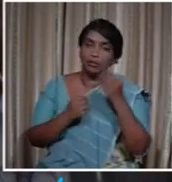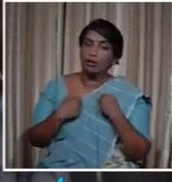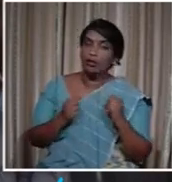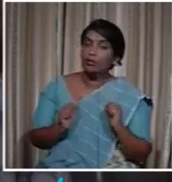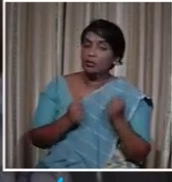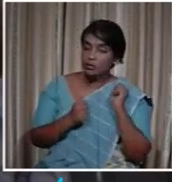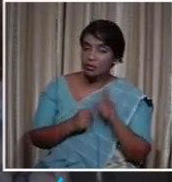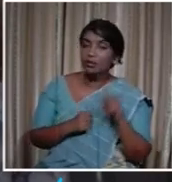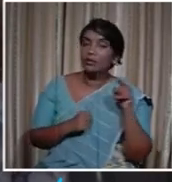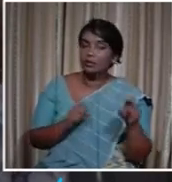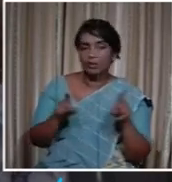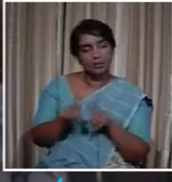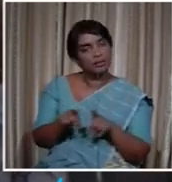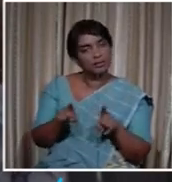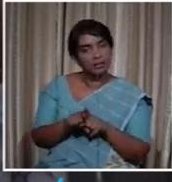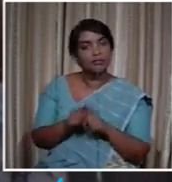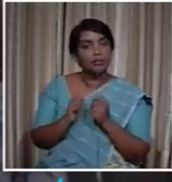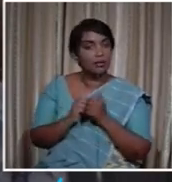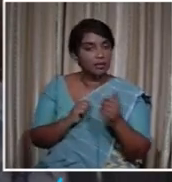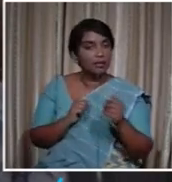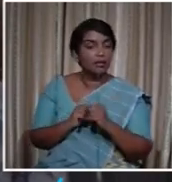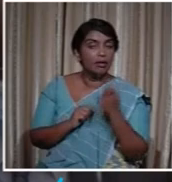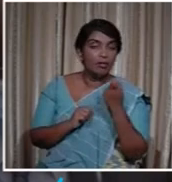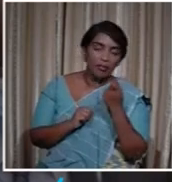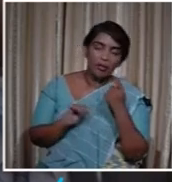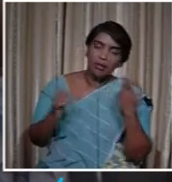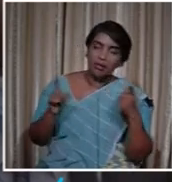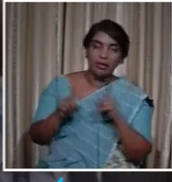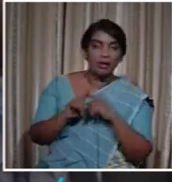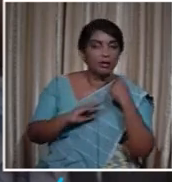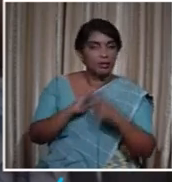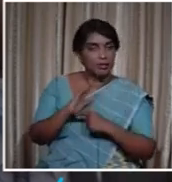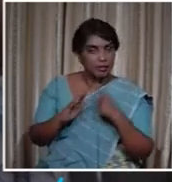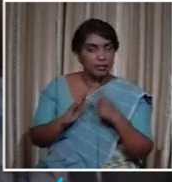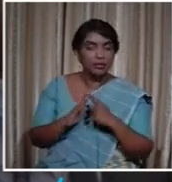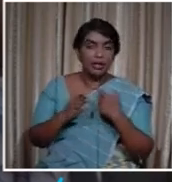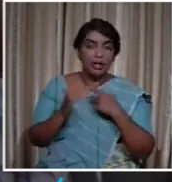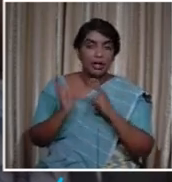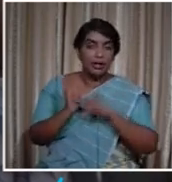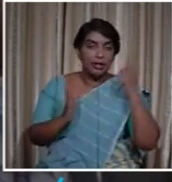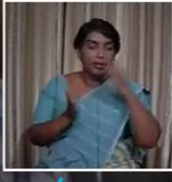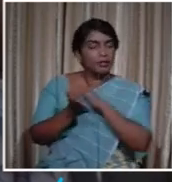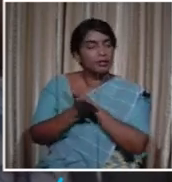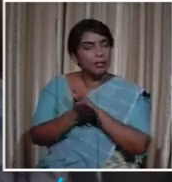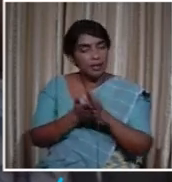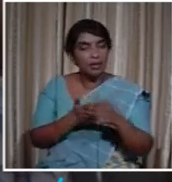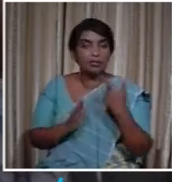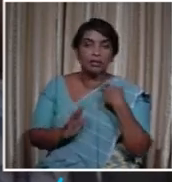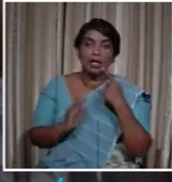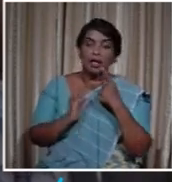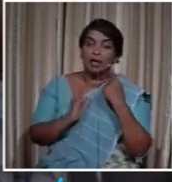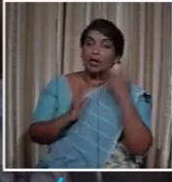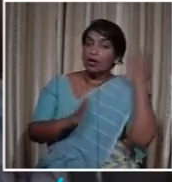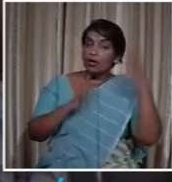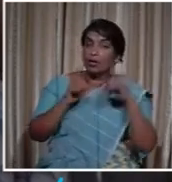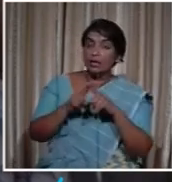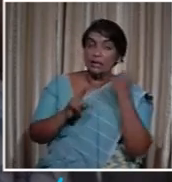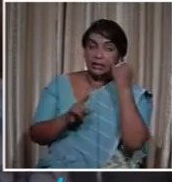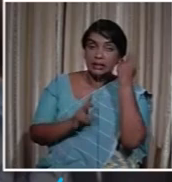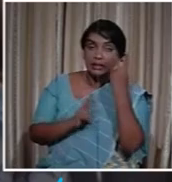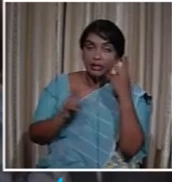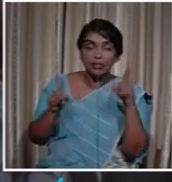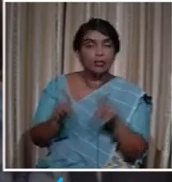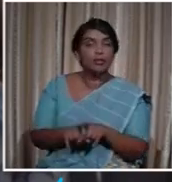இந்த நாட்டுடைய பொருளாதாரமும் சரி, இந்த நாட்டினுடைய இன ஒற்றுமையும் சரி, உலகப்பந்தில் இந்த நாடு ஒரு சிங்கப்பூராக, ஒரு